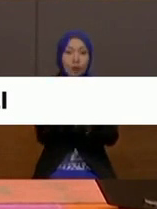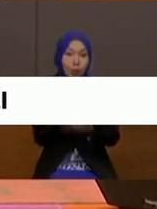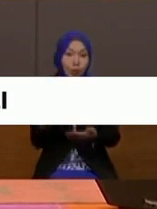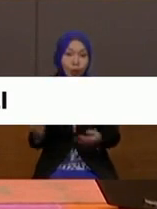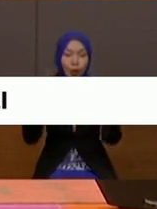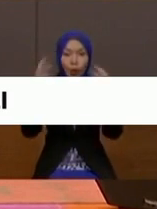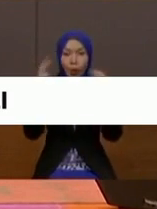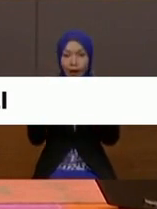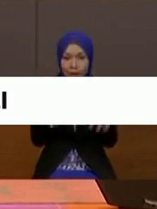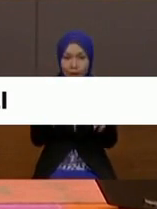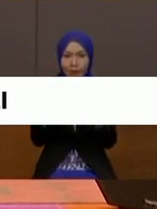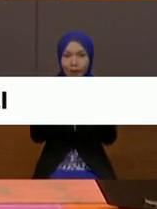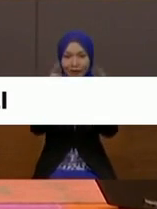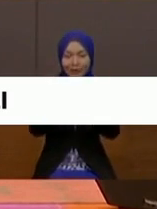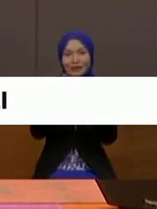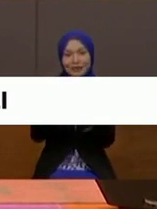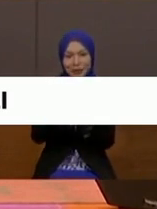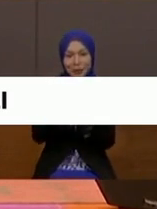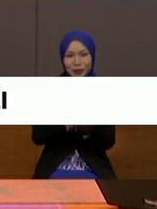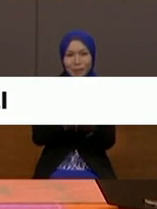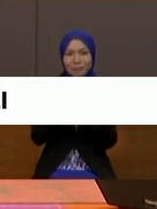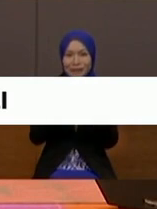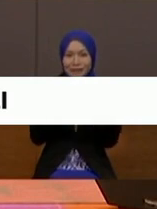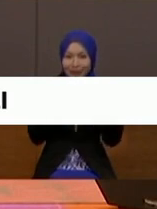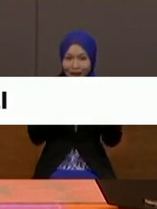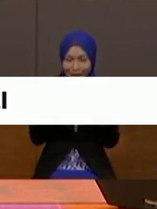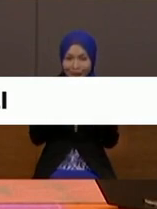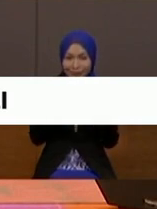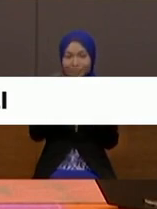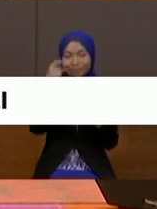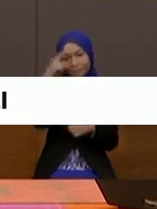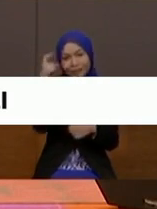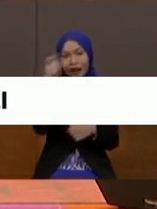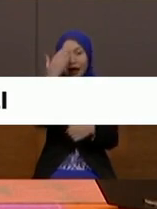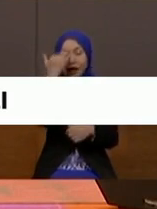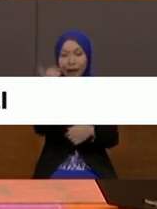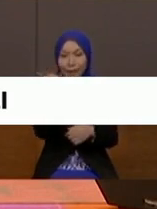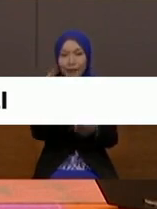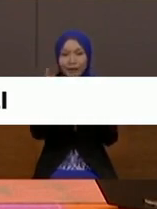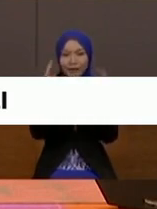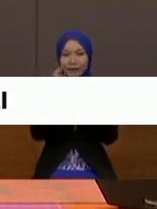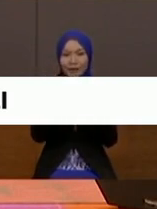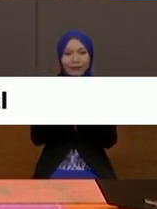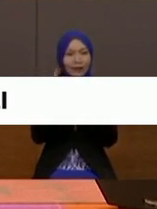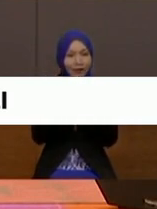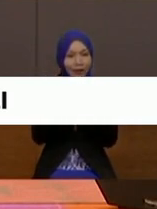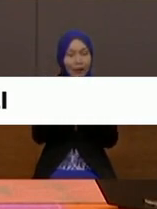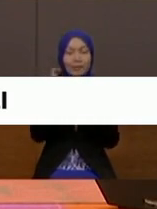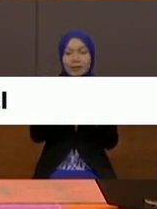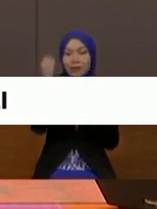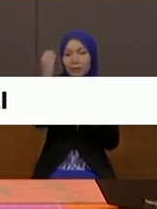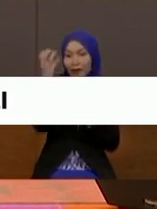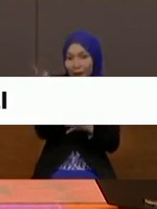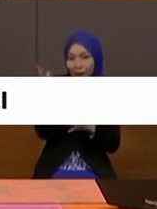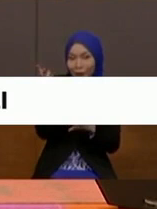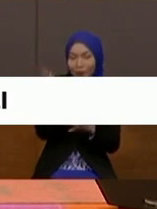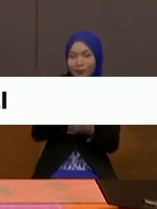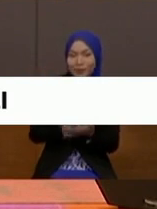sebab-sebab tertentu yang tidak dapat hadir ke sekolah maka perlu maklumkan kepada pihak sekolah apa yang paling penting perbedaan dengan